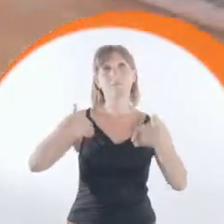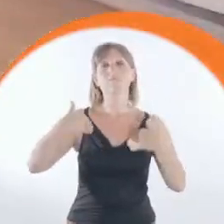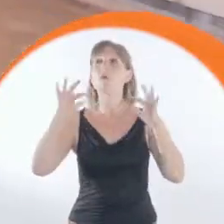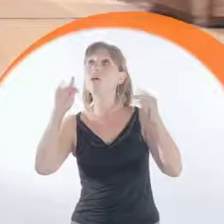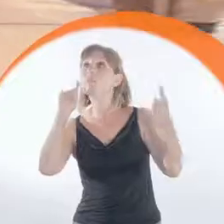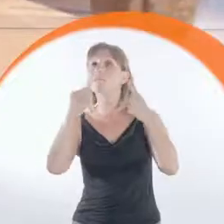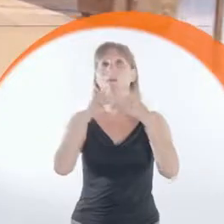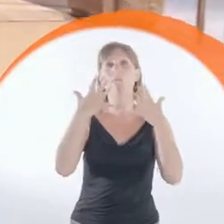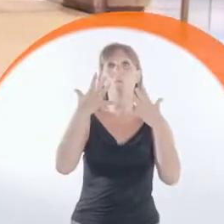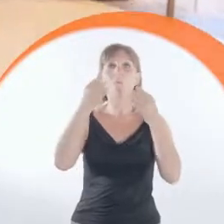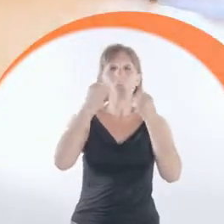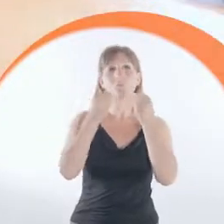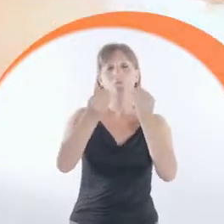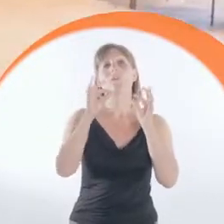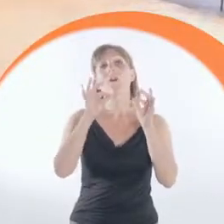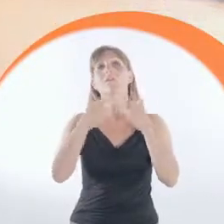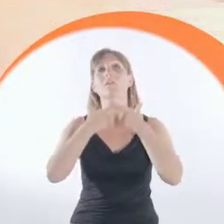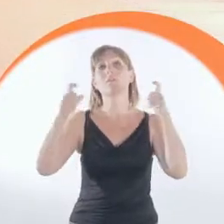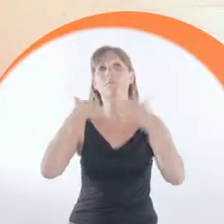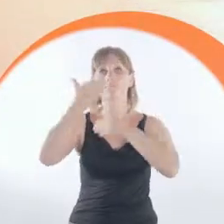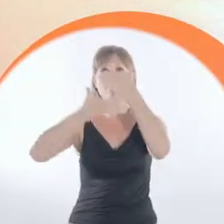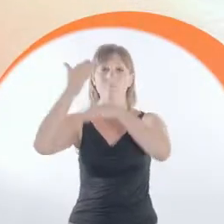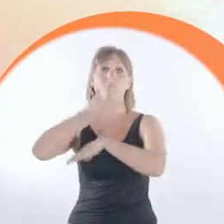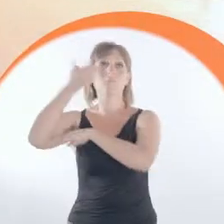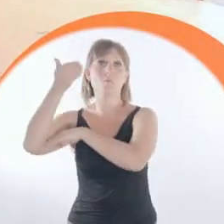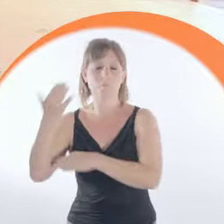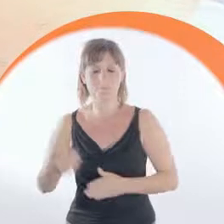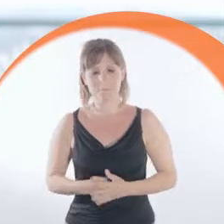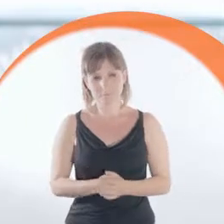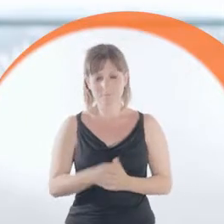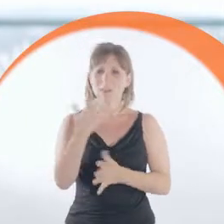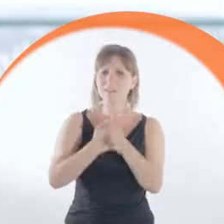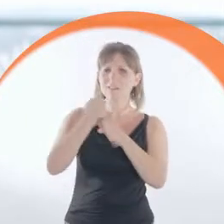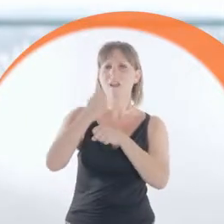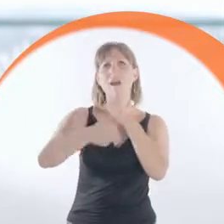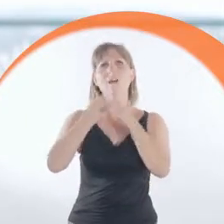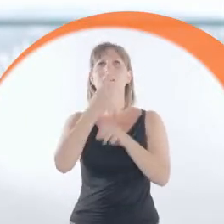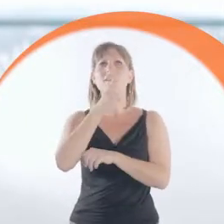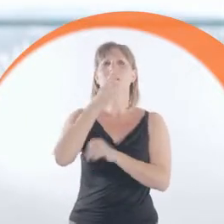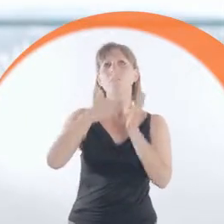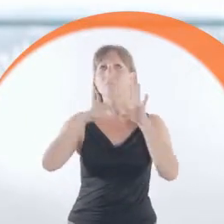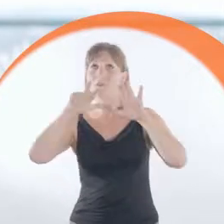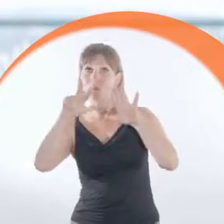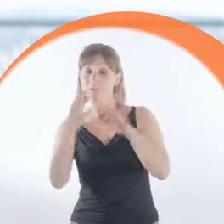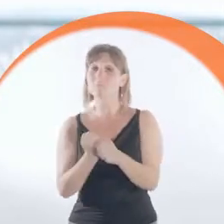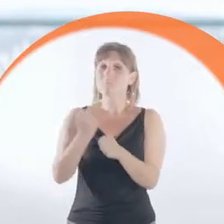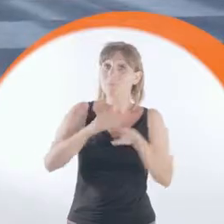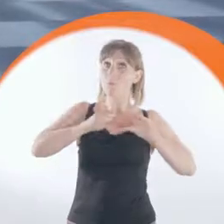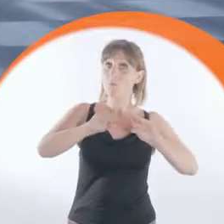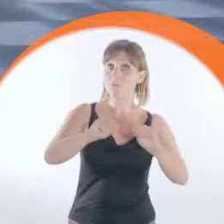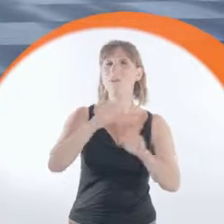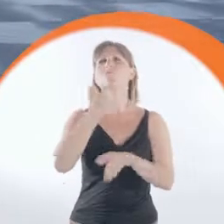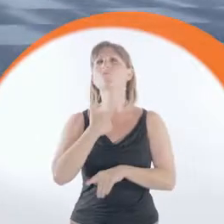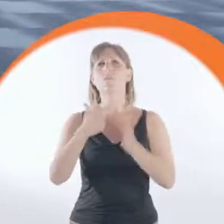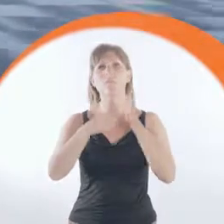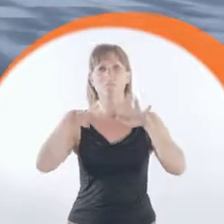les questions de l'amélioration de l'accessibilité au Grand Lyon. Elle a été créée en 2008, en décembre 2008, et